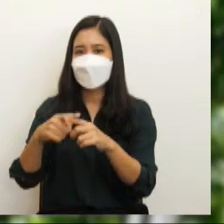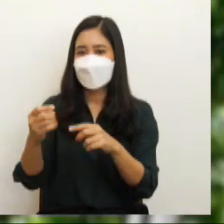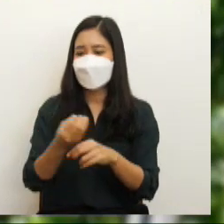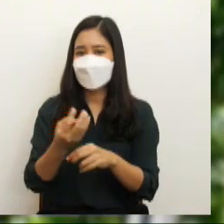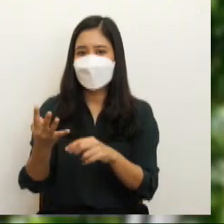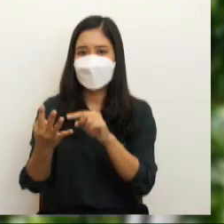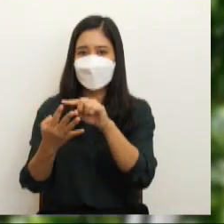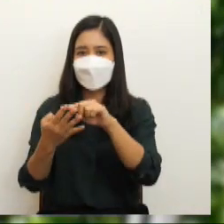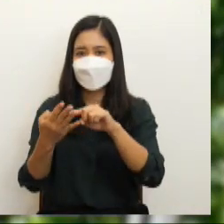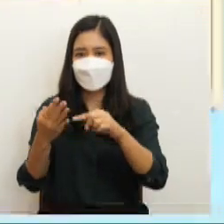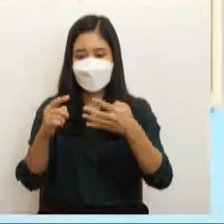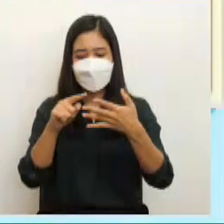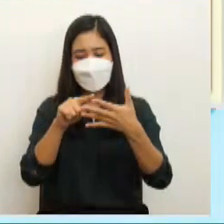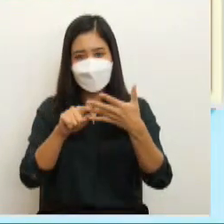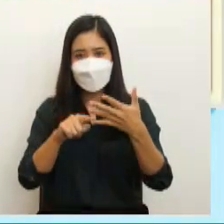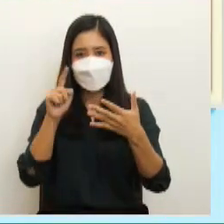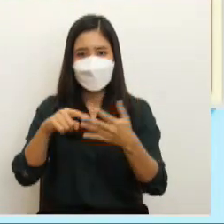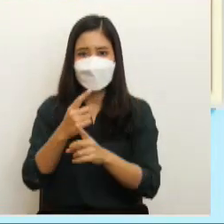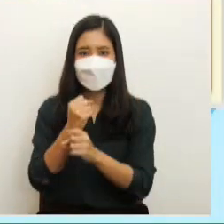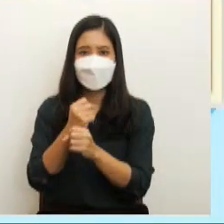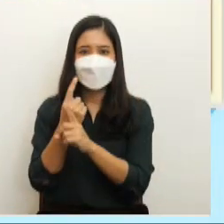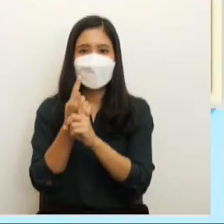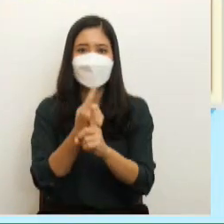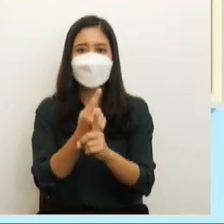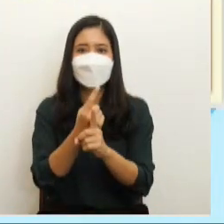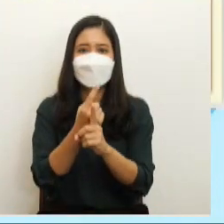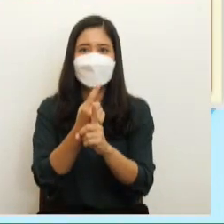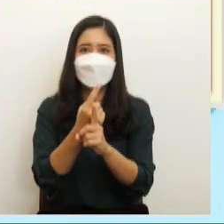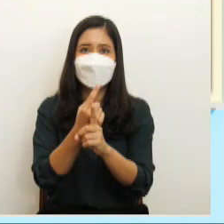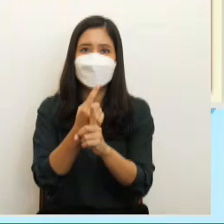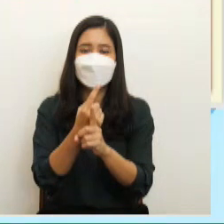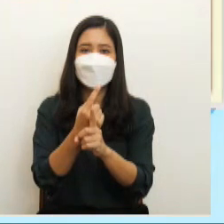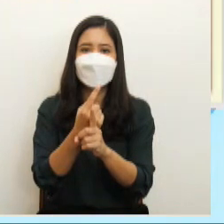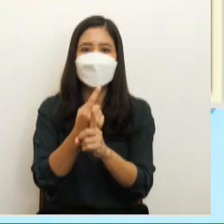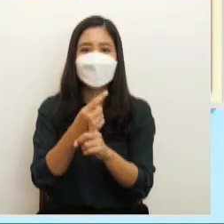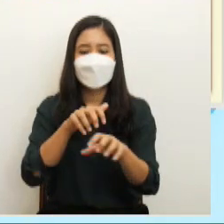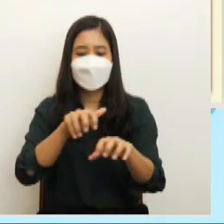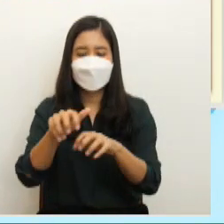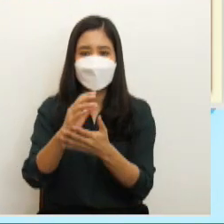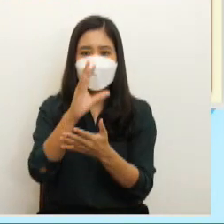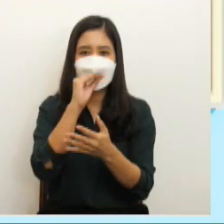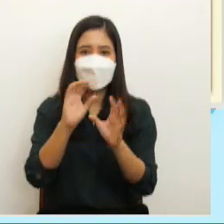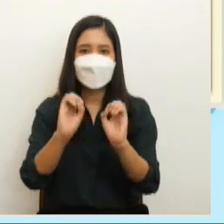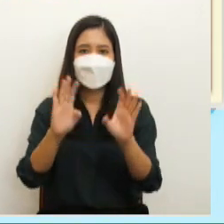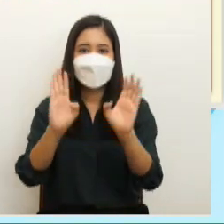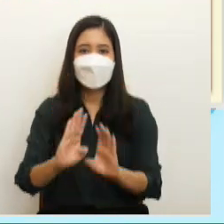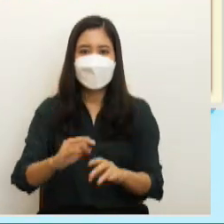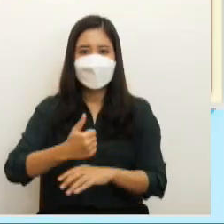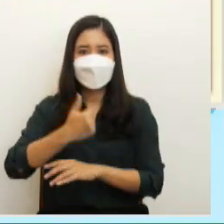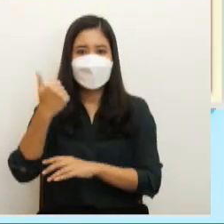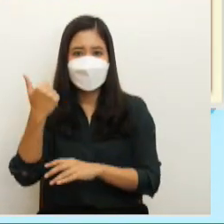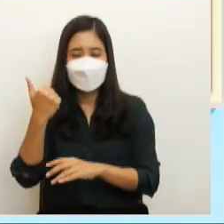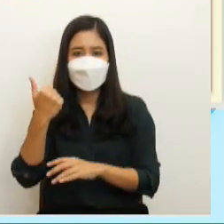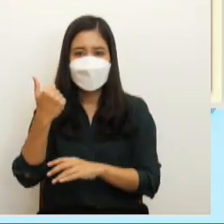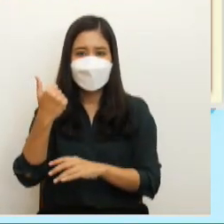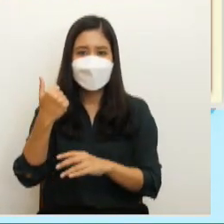4จังหวัดที่เคยปฏิบัติมาแล้วคือไม่มีออนไซต์แต่มีการจัดเรียนการสอนรูปแบบอื่นใน4รูปแบบ